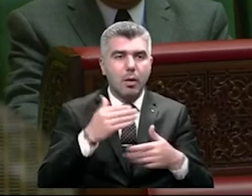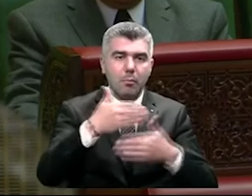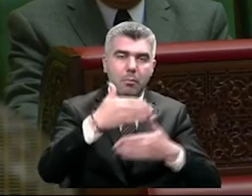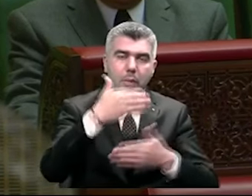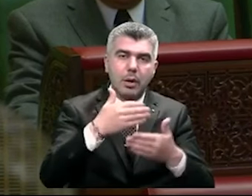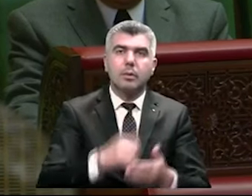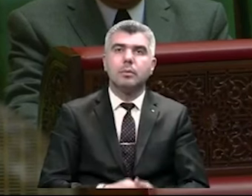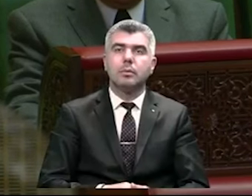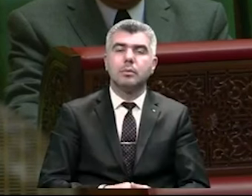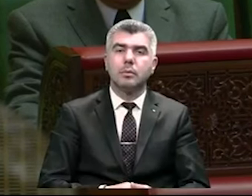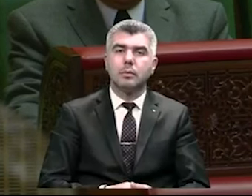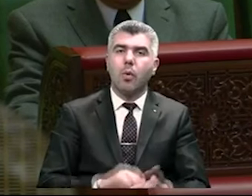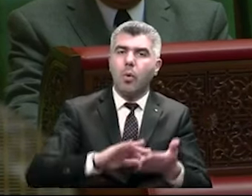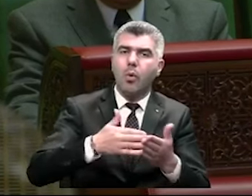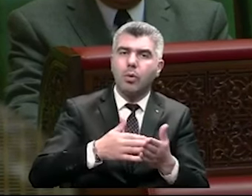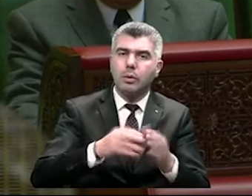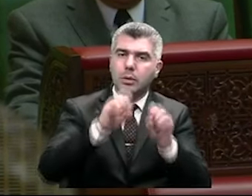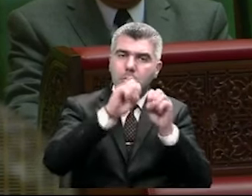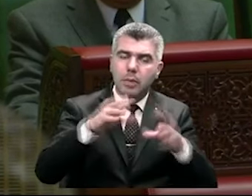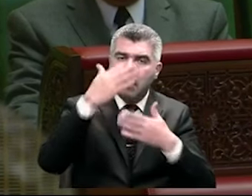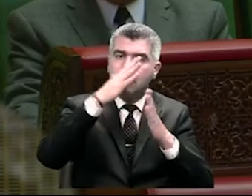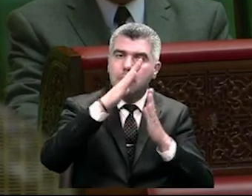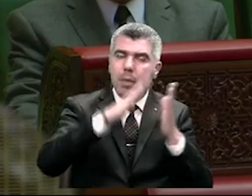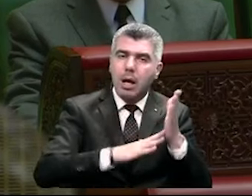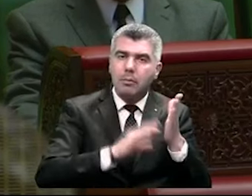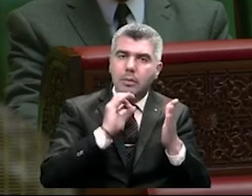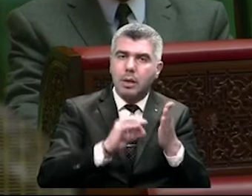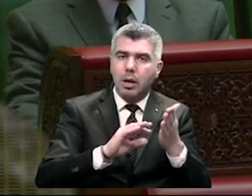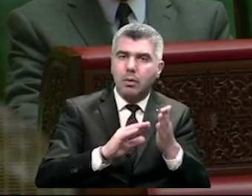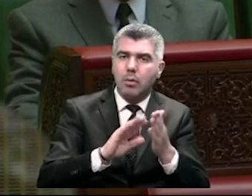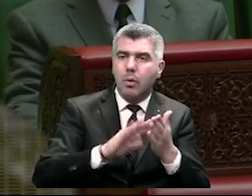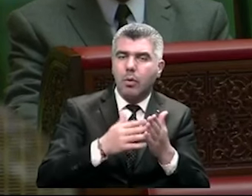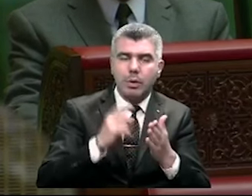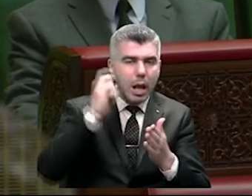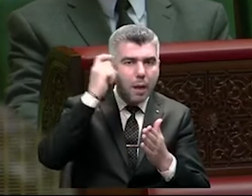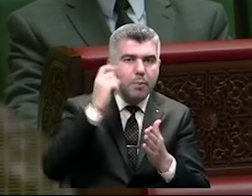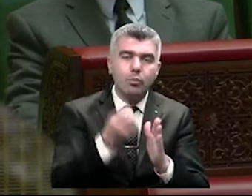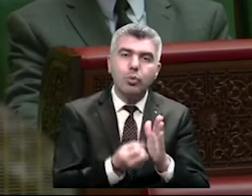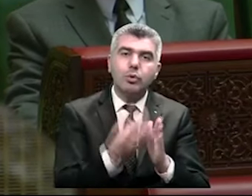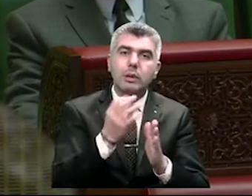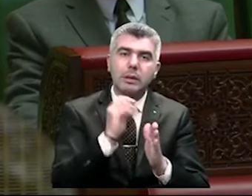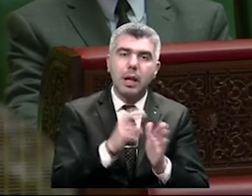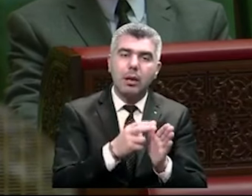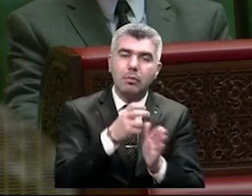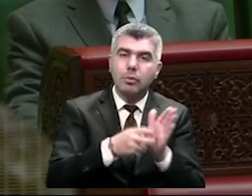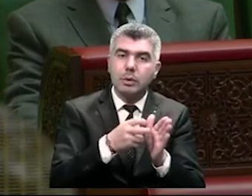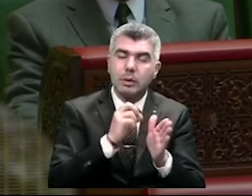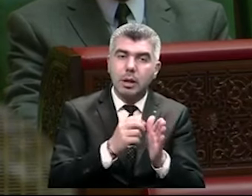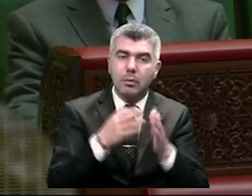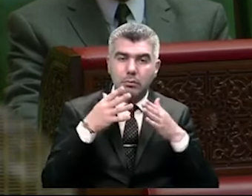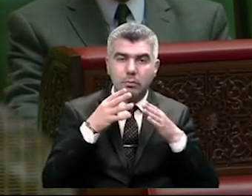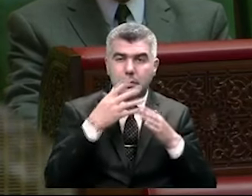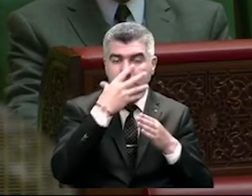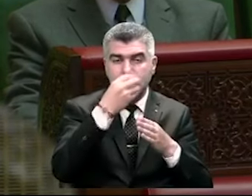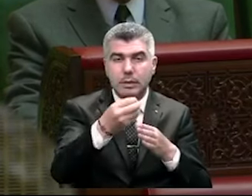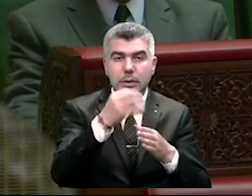الحديديه بجل مناطق التراب الوطني لفك اي نوع من العزله عليه والتفكير في خطوط جديده لخط القطار فائق السرعه